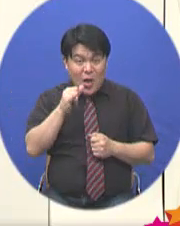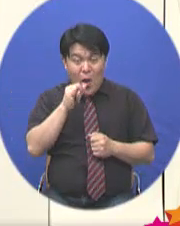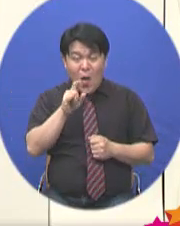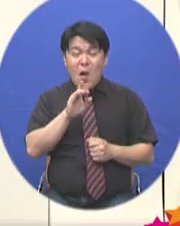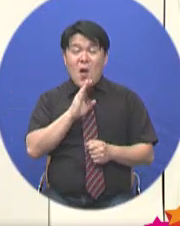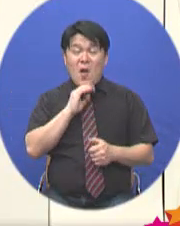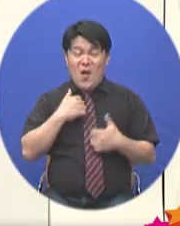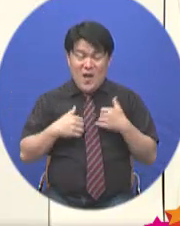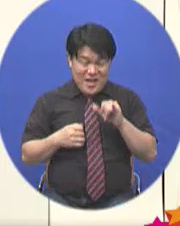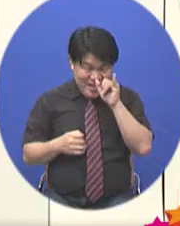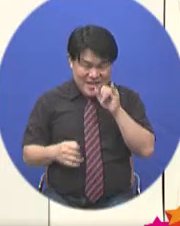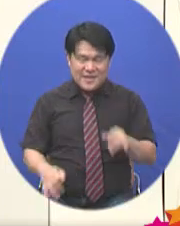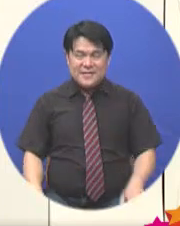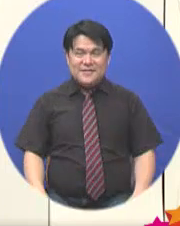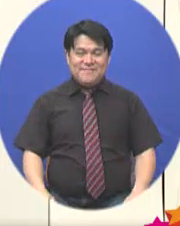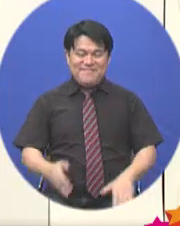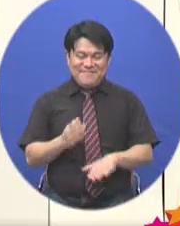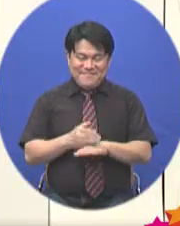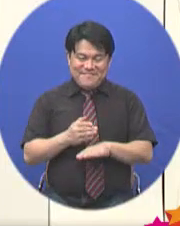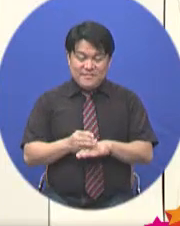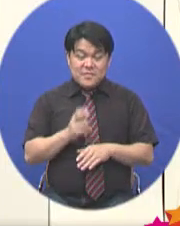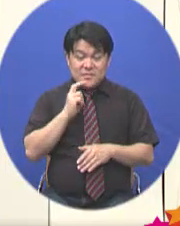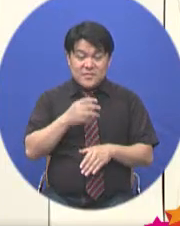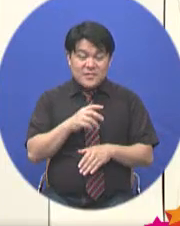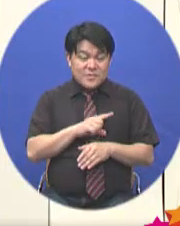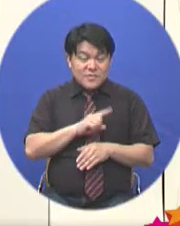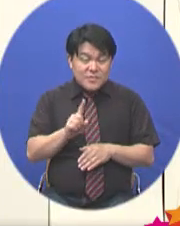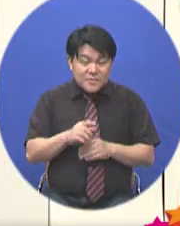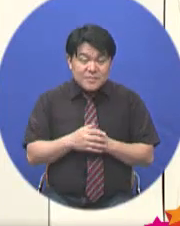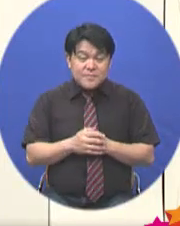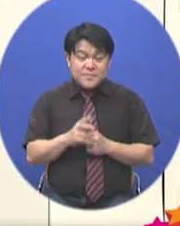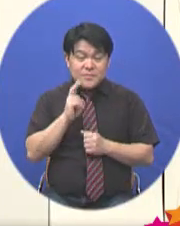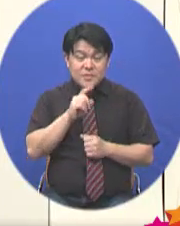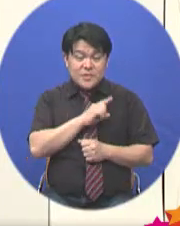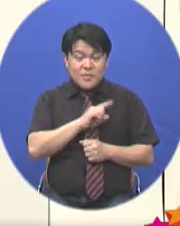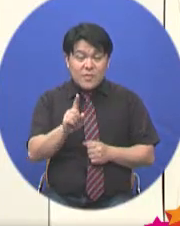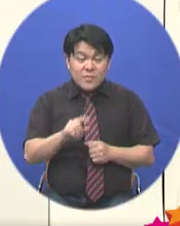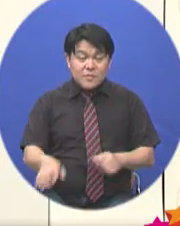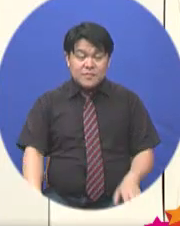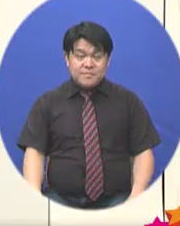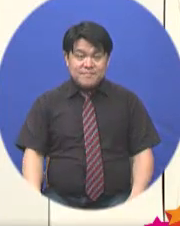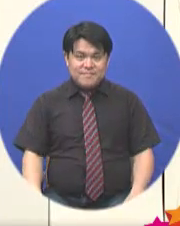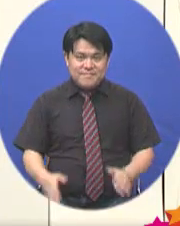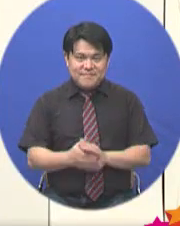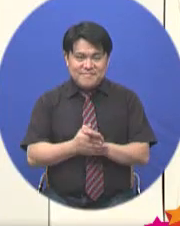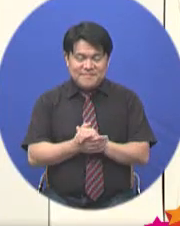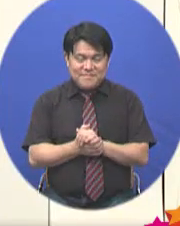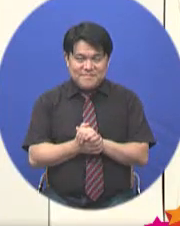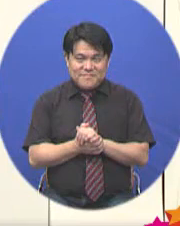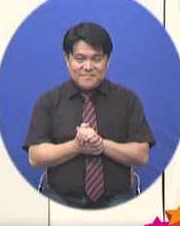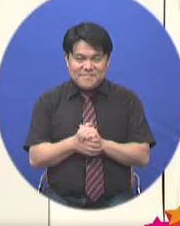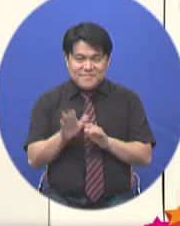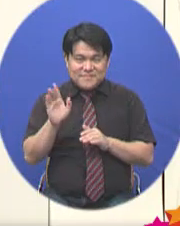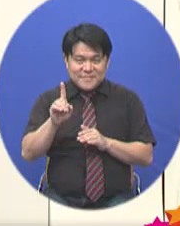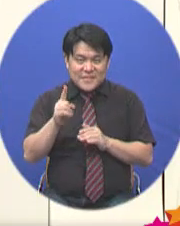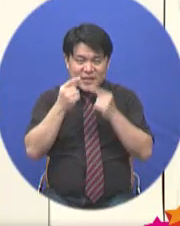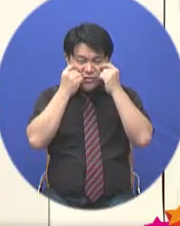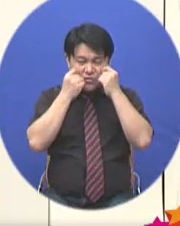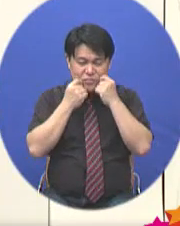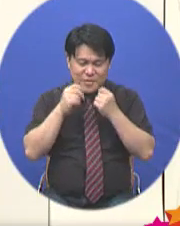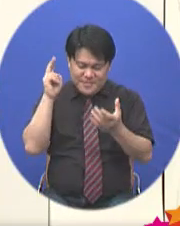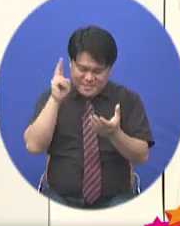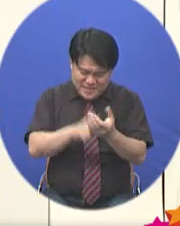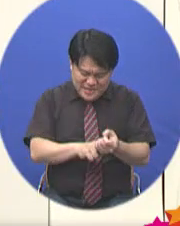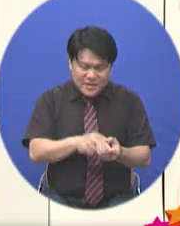너무 반갑습니다. 그래요. 네, 노래 제목 노래 제목 예 노래 제목 예 위키리의 눈물을